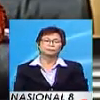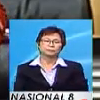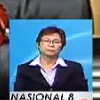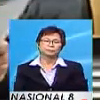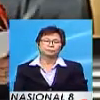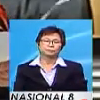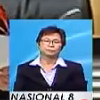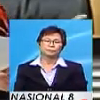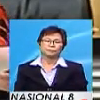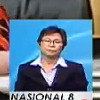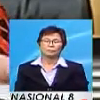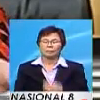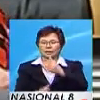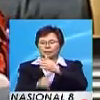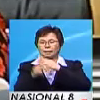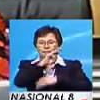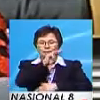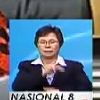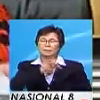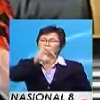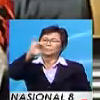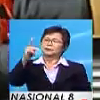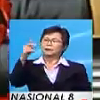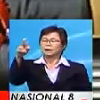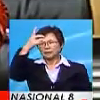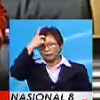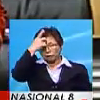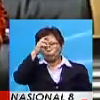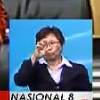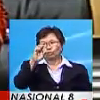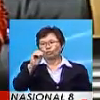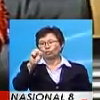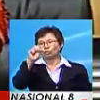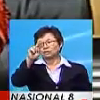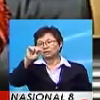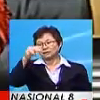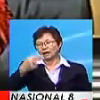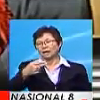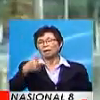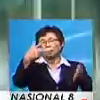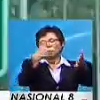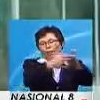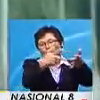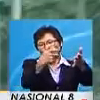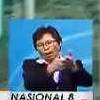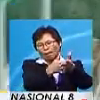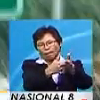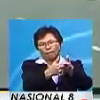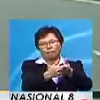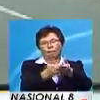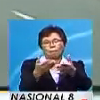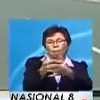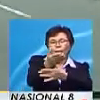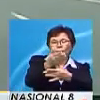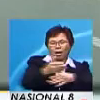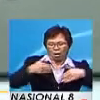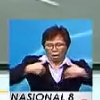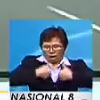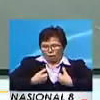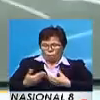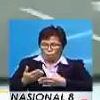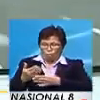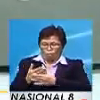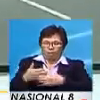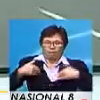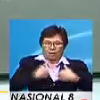kes menurut timbalan menteri kerja Raya Ros Abdul Rid SH keskes kemalangan melibatkan pencerobohan Haiwan ternakan